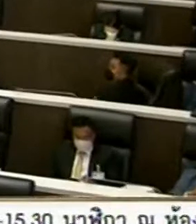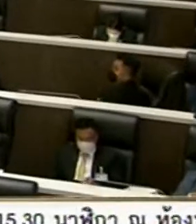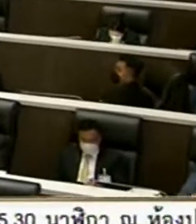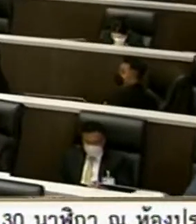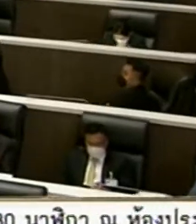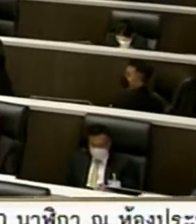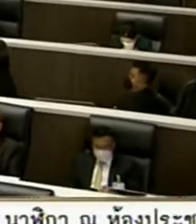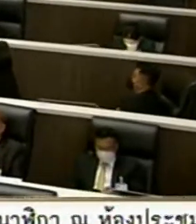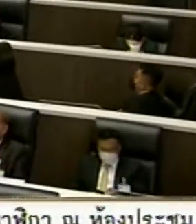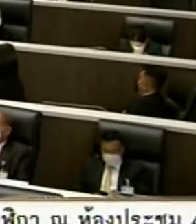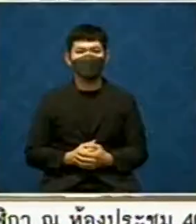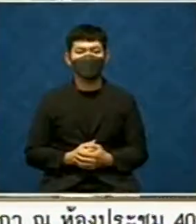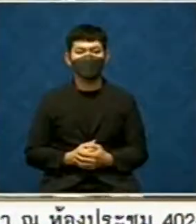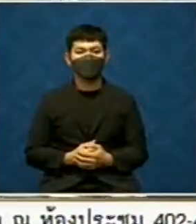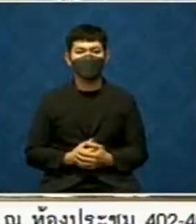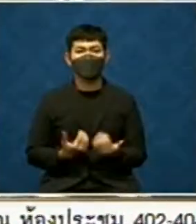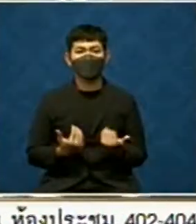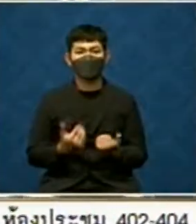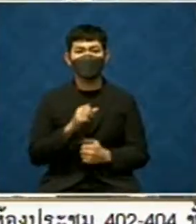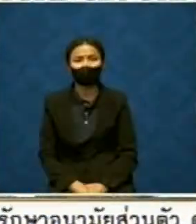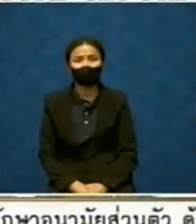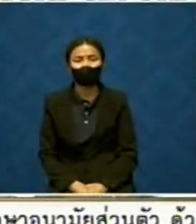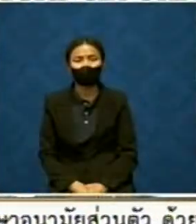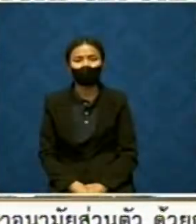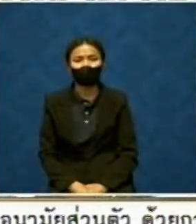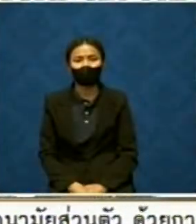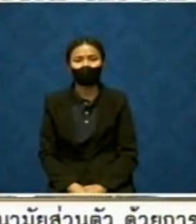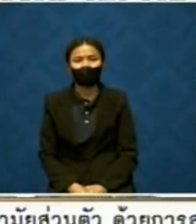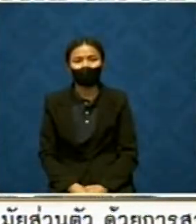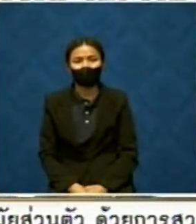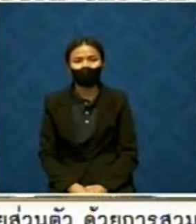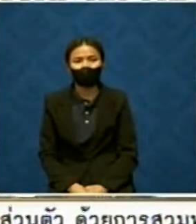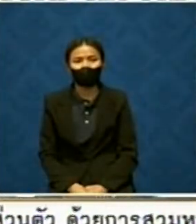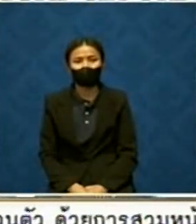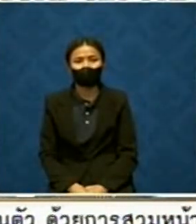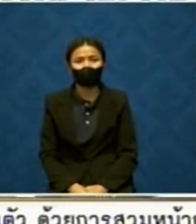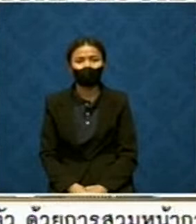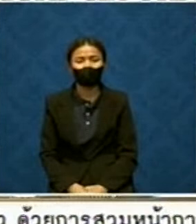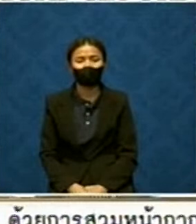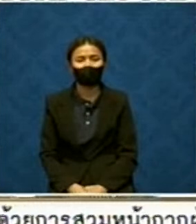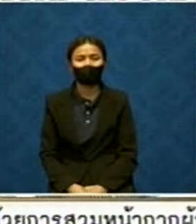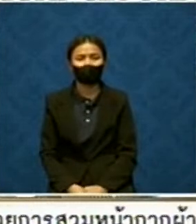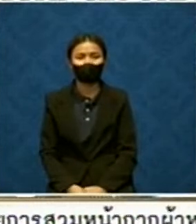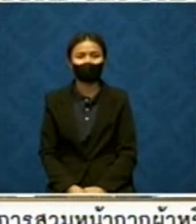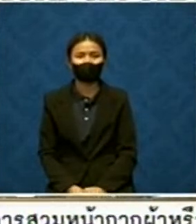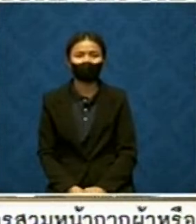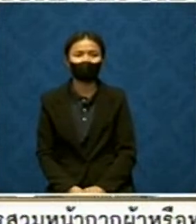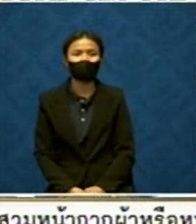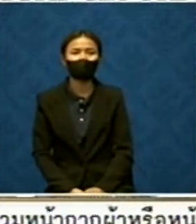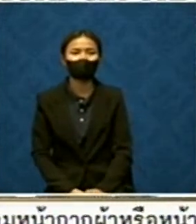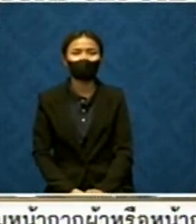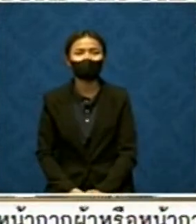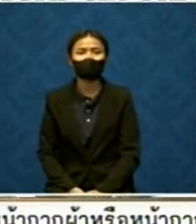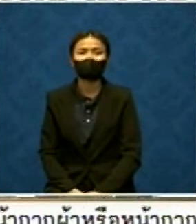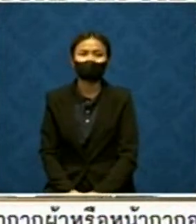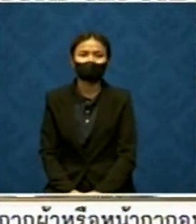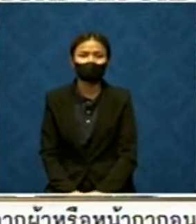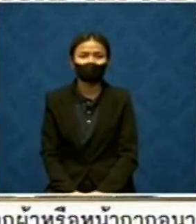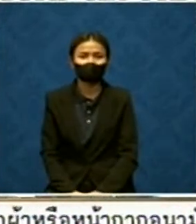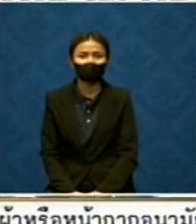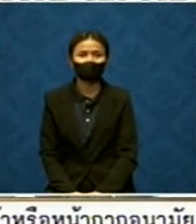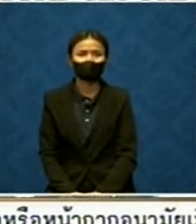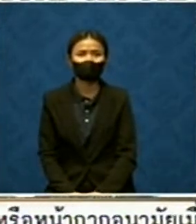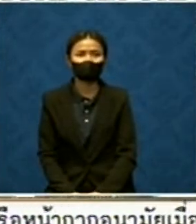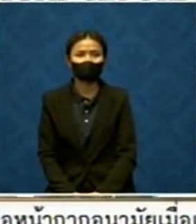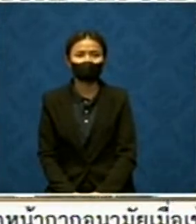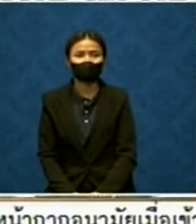ฮะที่อาจจะออกแรงถอดชื่อตัวเองหรือเปล่าแล้วก็คิดว่าตัวเองจะรอดแล้วงานเนี่ยแปลว่าจริงๆแล้วลึกๆแล้วคุณสุชาติคิดว่